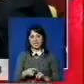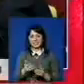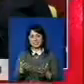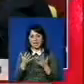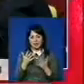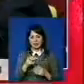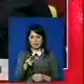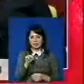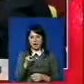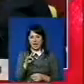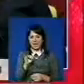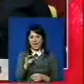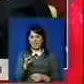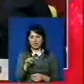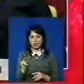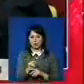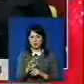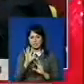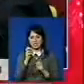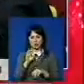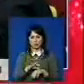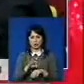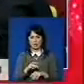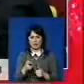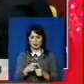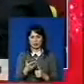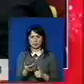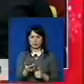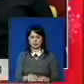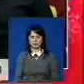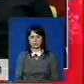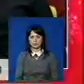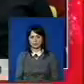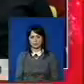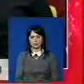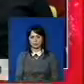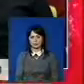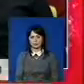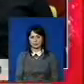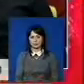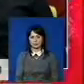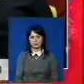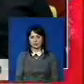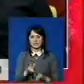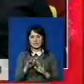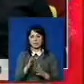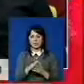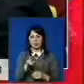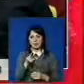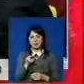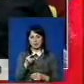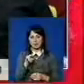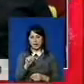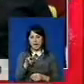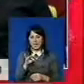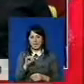არის პალიატიური მკურნალობა? ჩვენ საუბრობთ საკმაოდ ძნელ სენტრალურ საქმე ის არის რომ პალიატიური